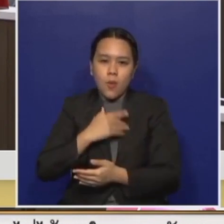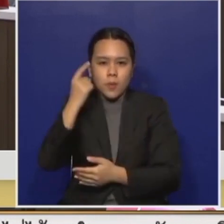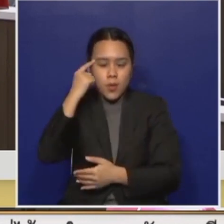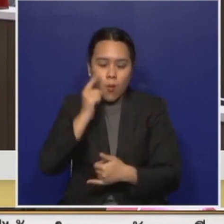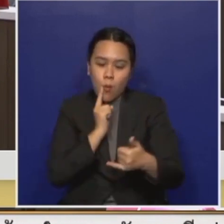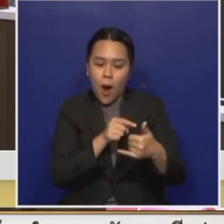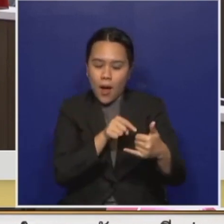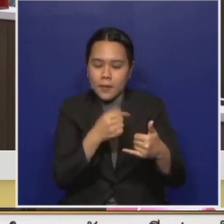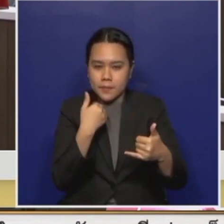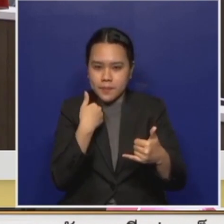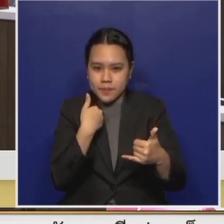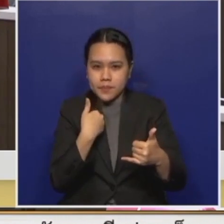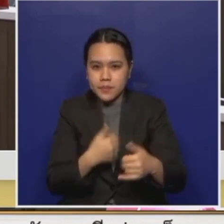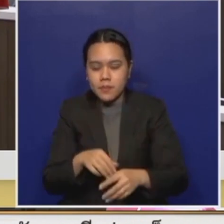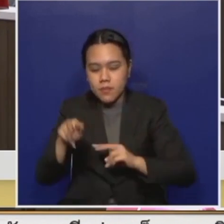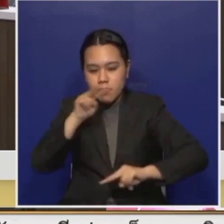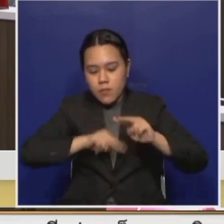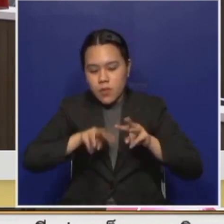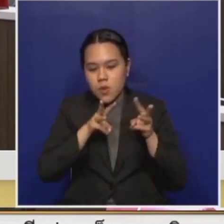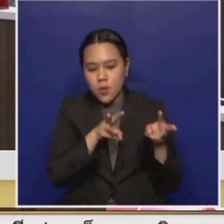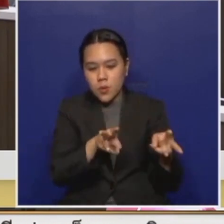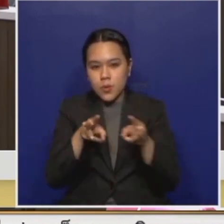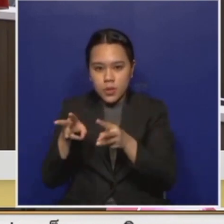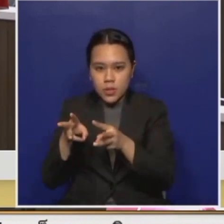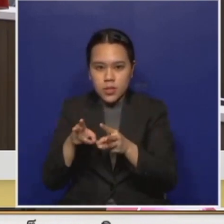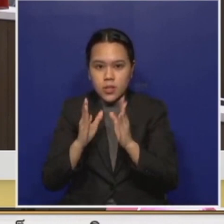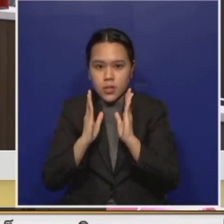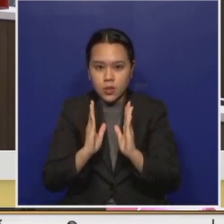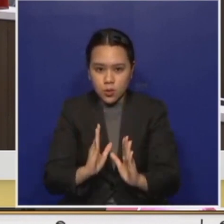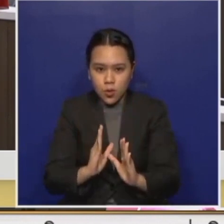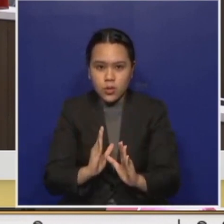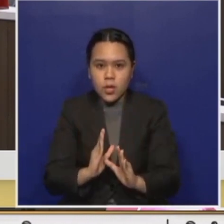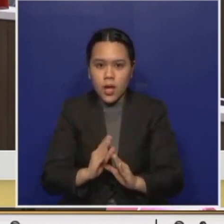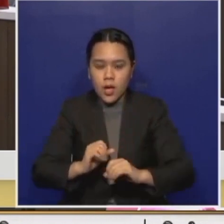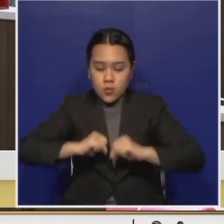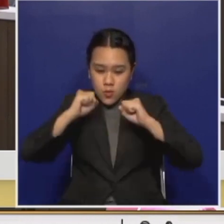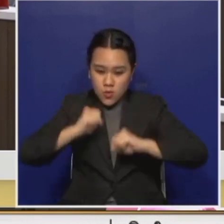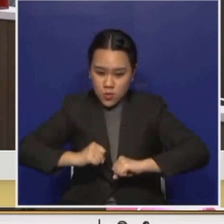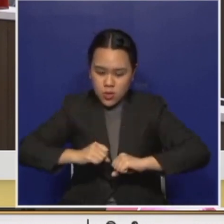ากonn Ningที่จะมาพิศุทว่าคำตัดสินของอนุยาตั oko panน่าชอหอไม่ชอบ